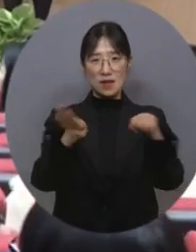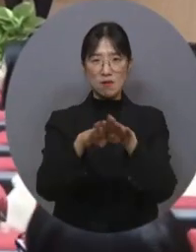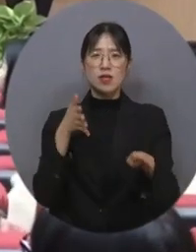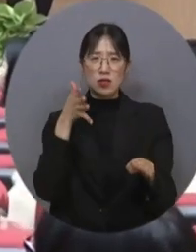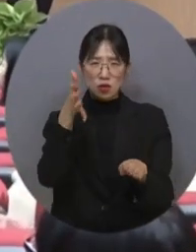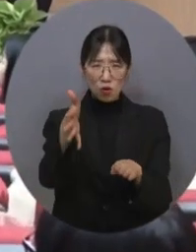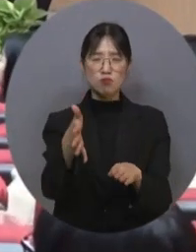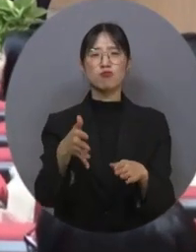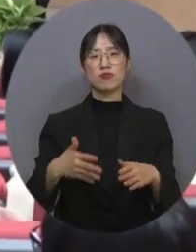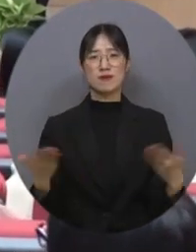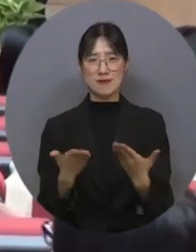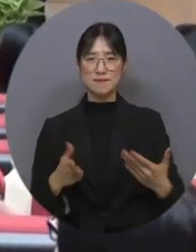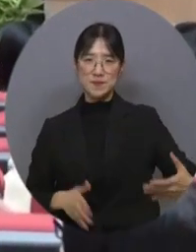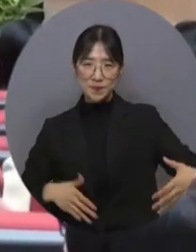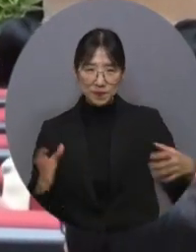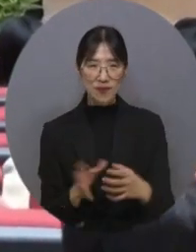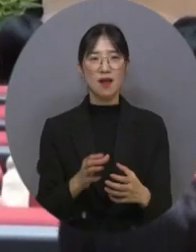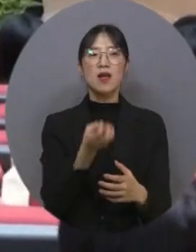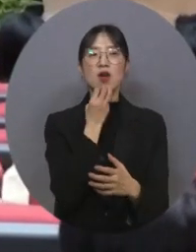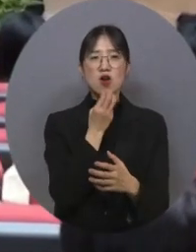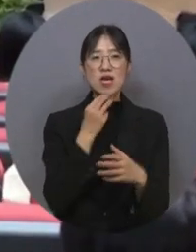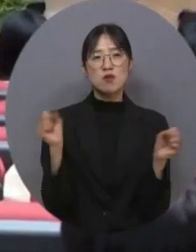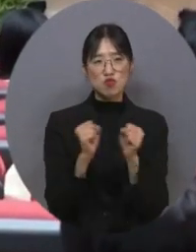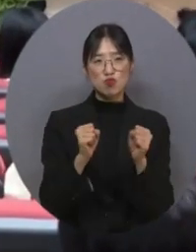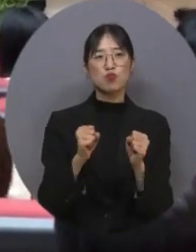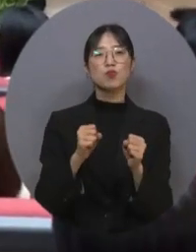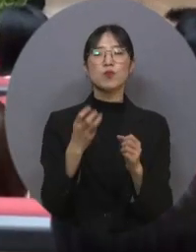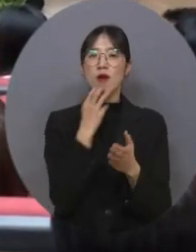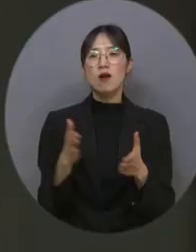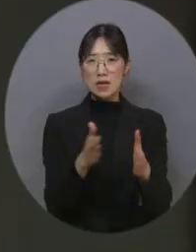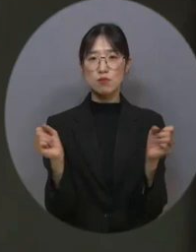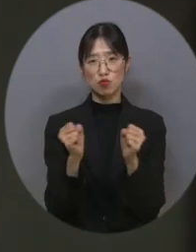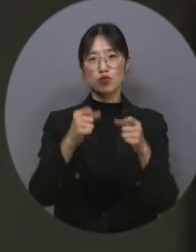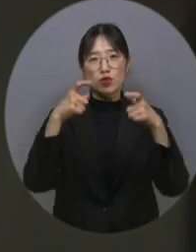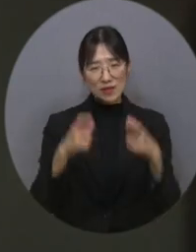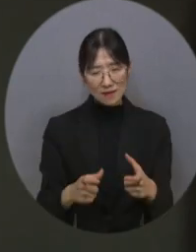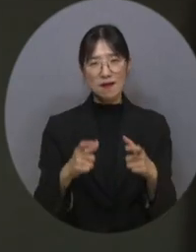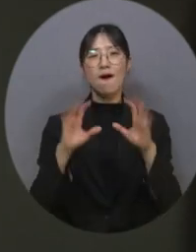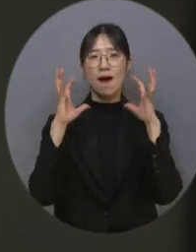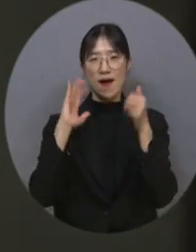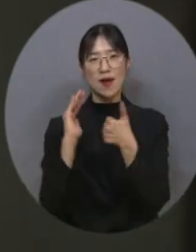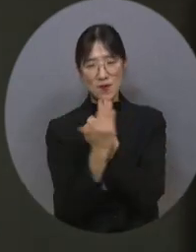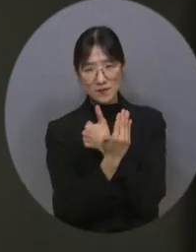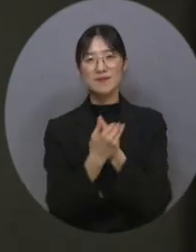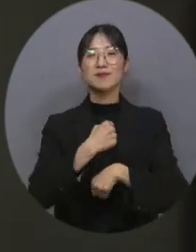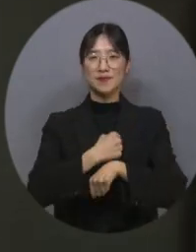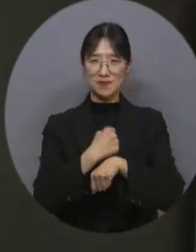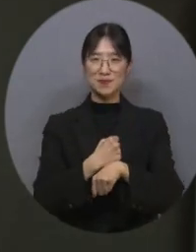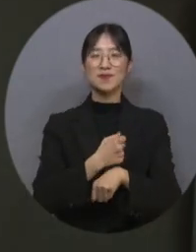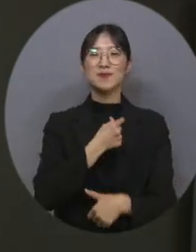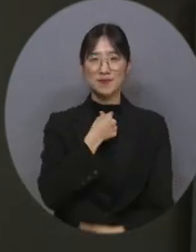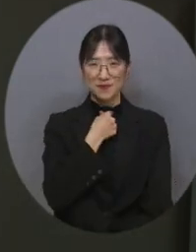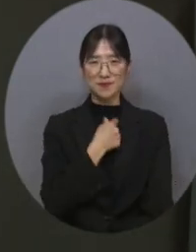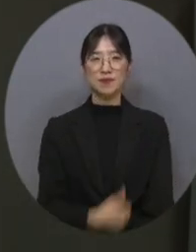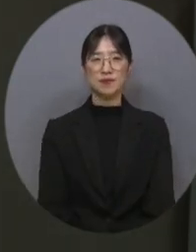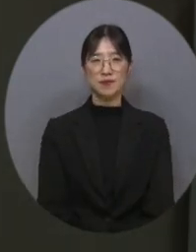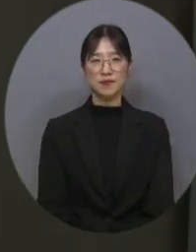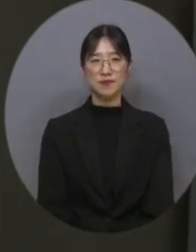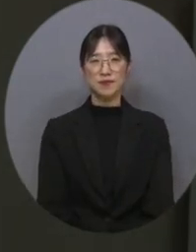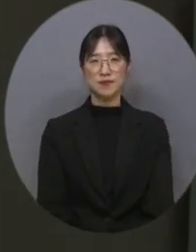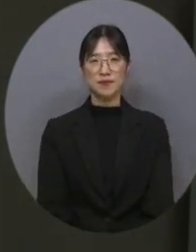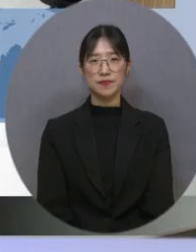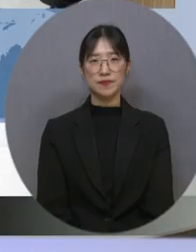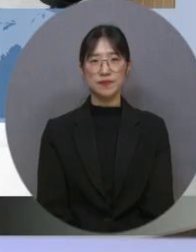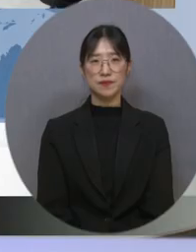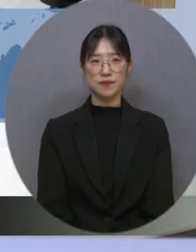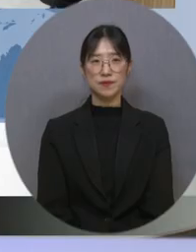전문적인 협조체계로 경기 북부 지역 아동의 행복을 지켜주는 등불이 되길 기대합니다. 복지TV 경기방송